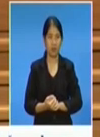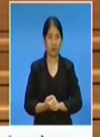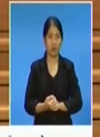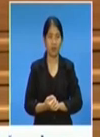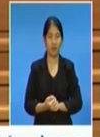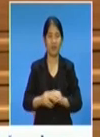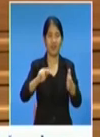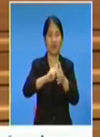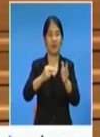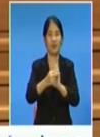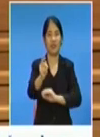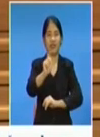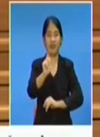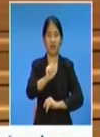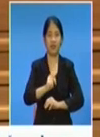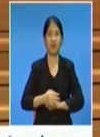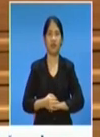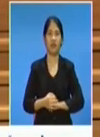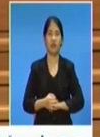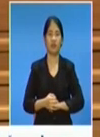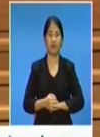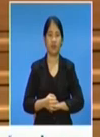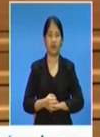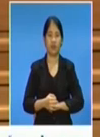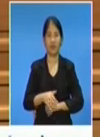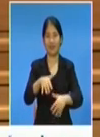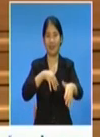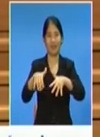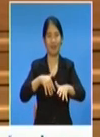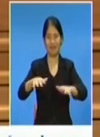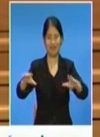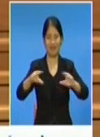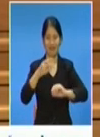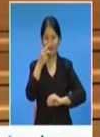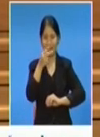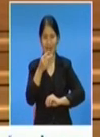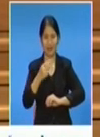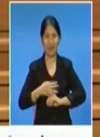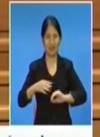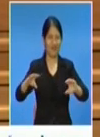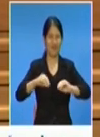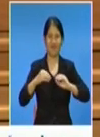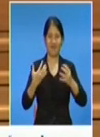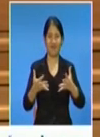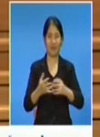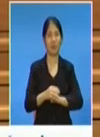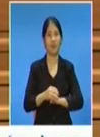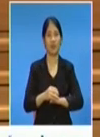แสดงว่าเป็นเรื่องที่สังคมรับไม่ได้และประเทศเราก็รับไม่ได้ทั่วโลก